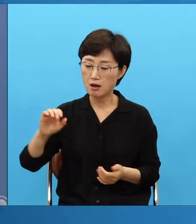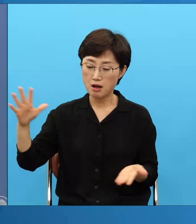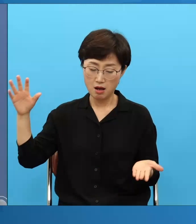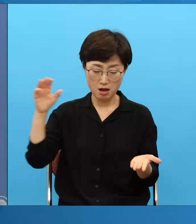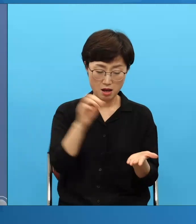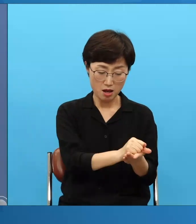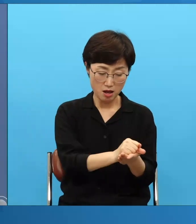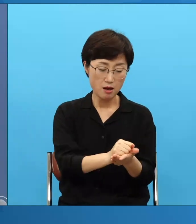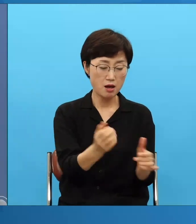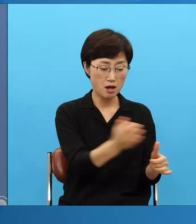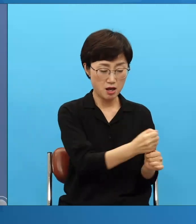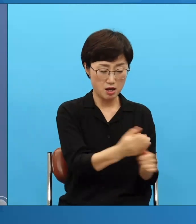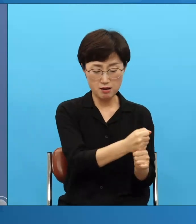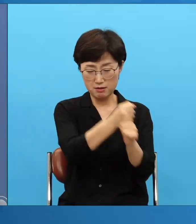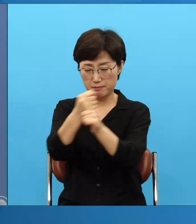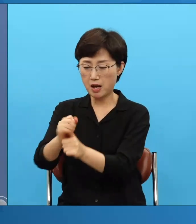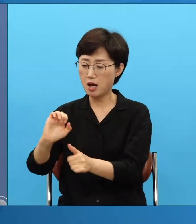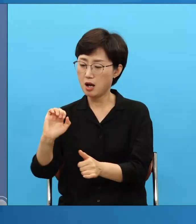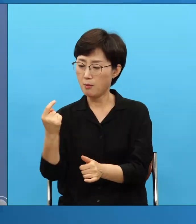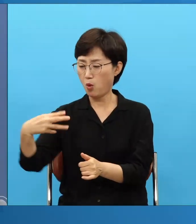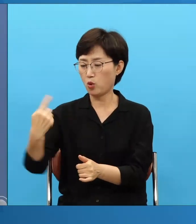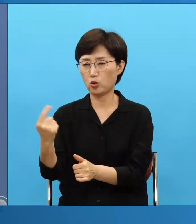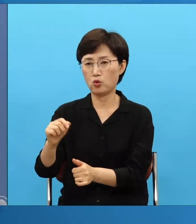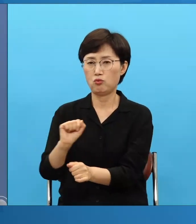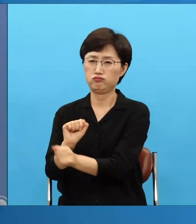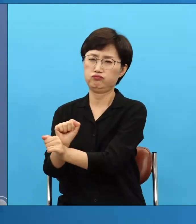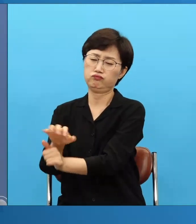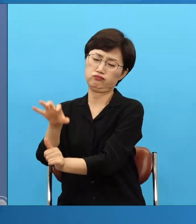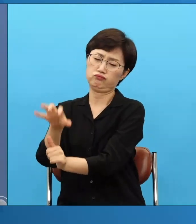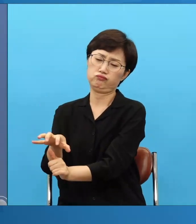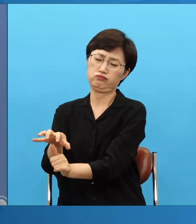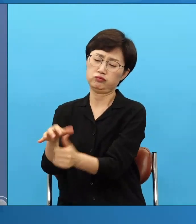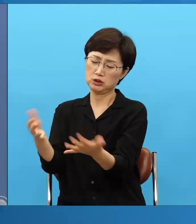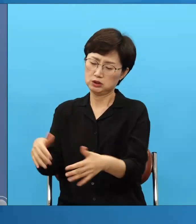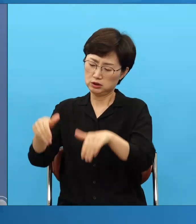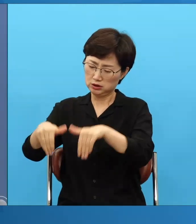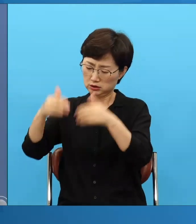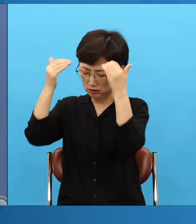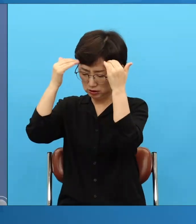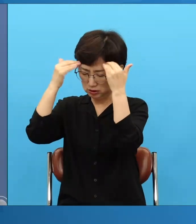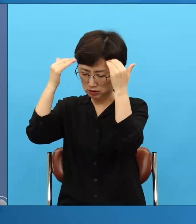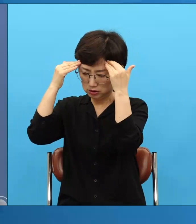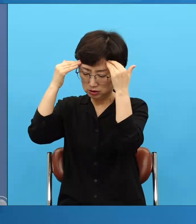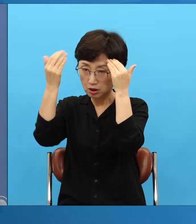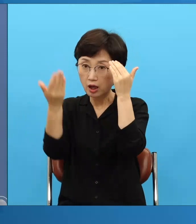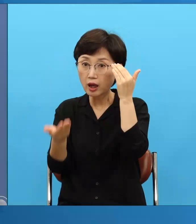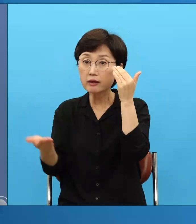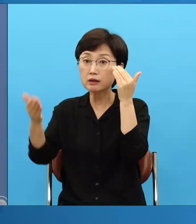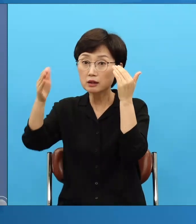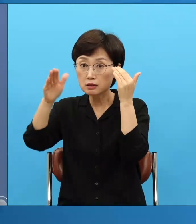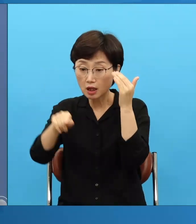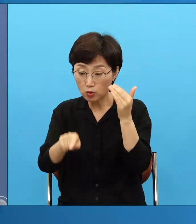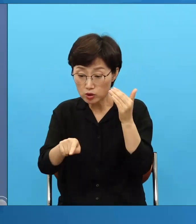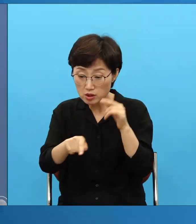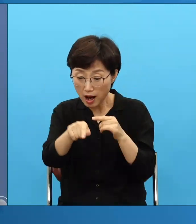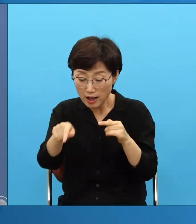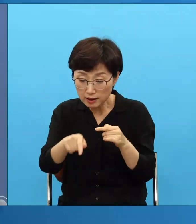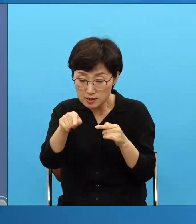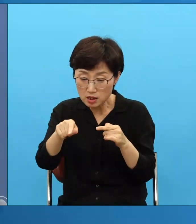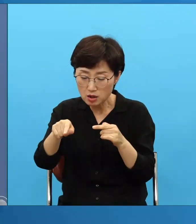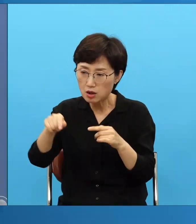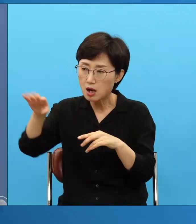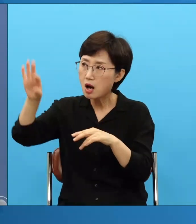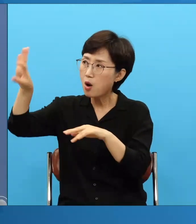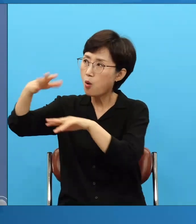없어요. 거기서 영적 왕보다 더 뛰어난 서밋이 나온 거예요. Now they're taken as captive, and yet they're able to become the spiritual summit that